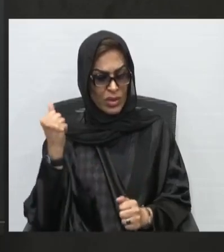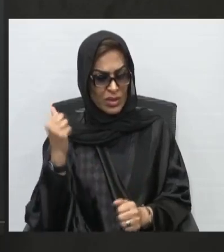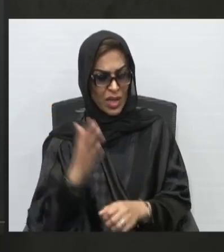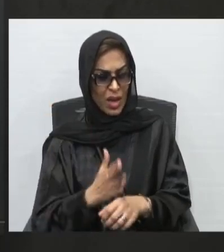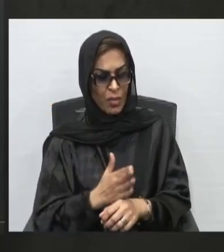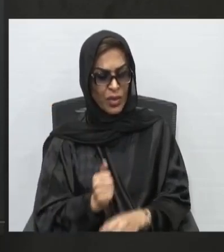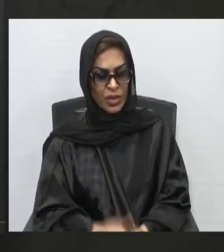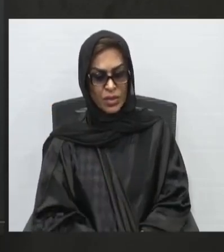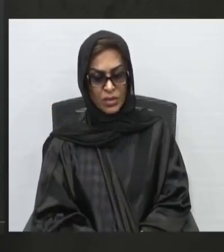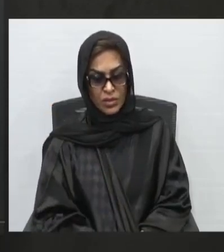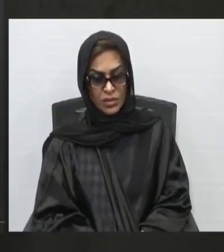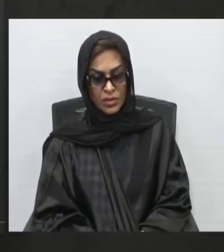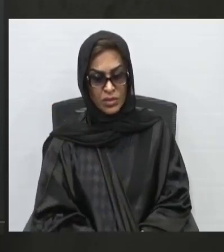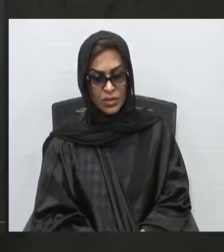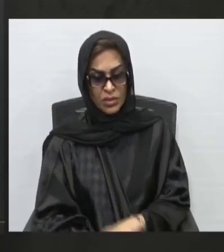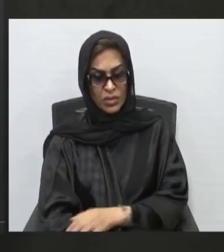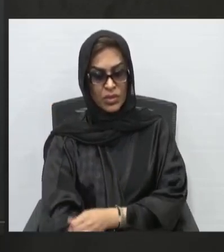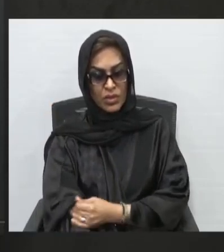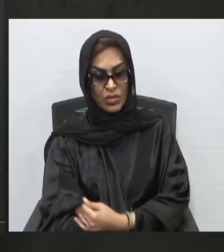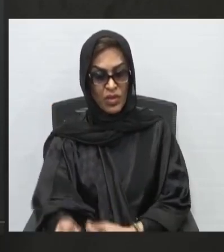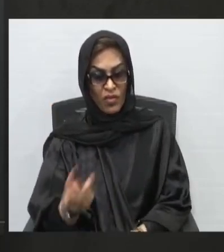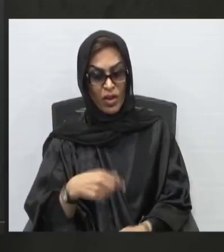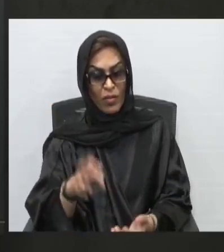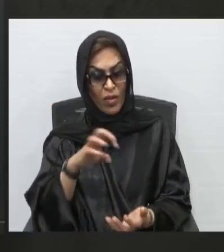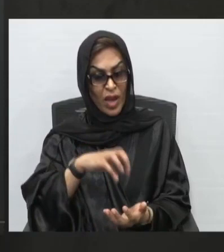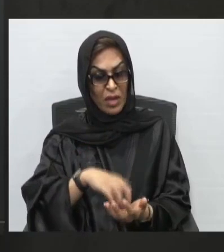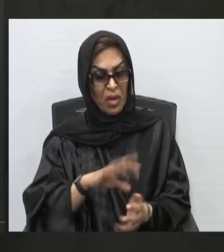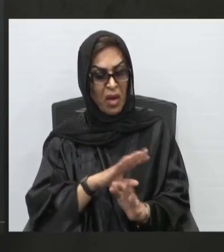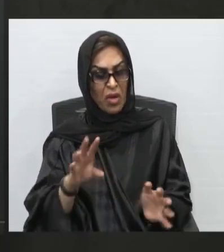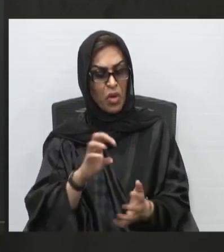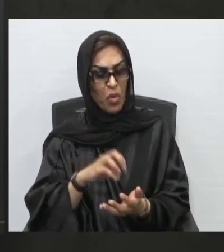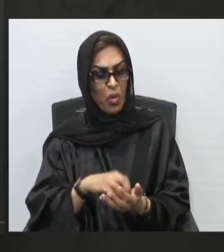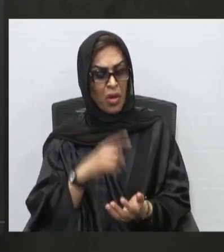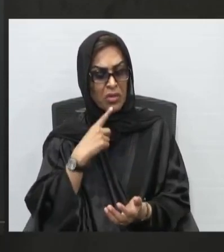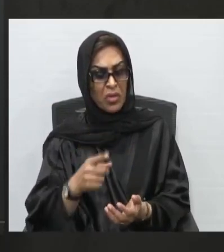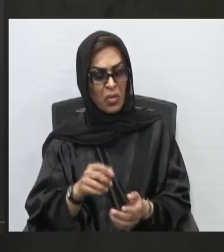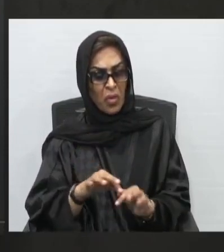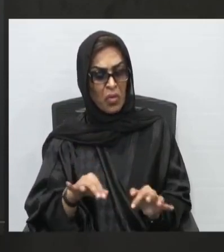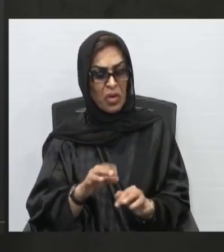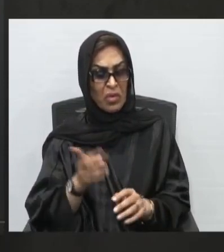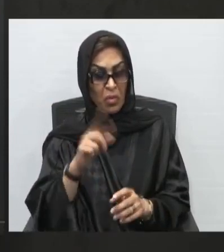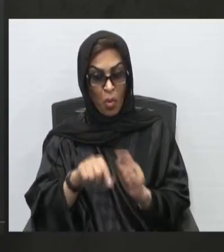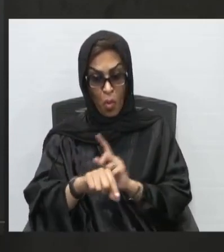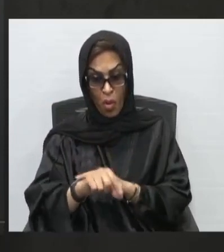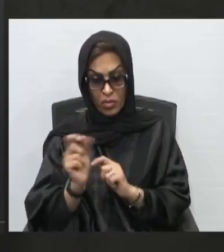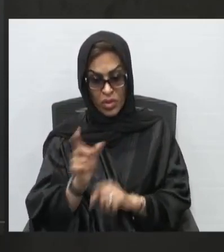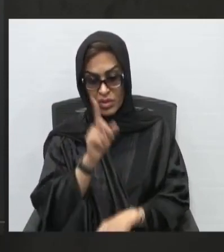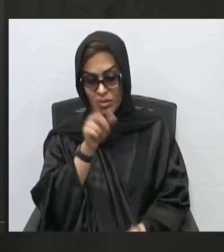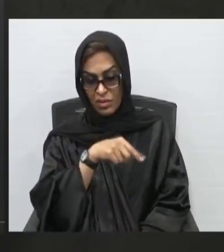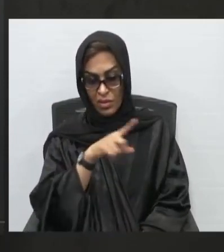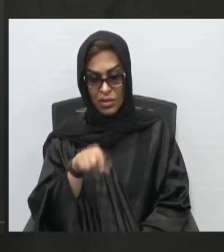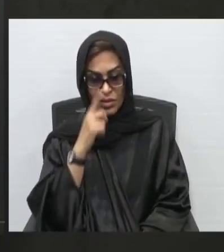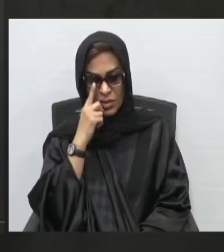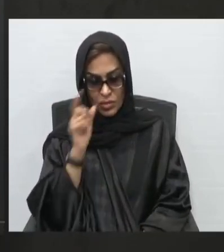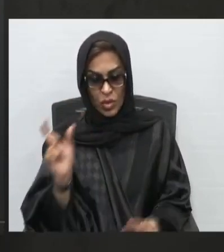الوقت والجهد التسوق في المتاجر في اي وقت اذا لا نلتزم بوقت محدد